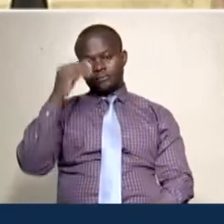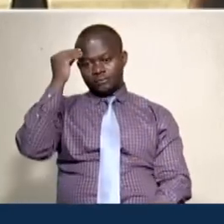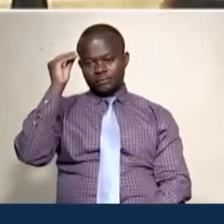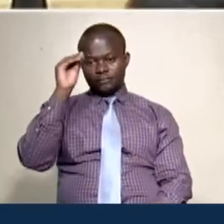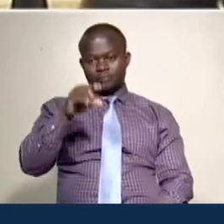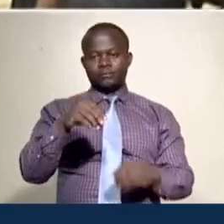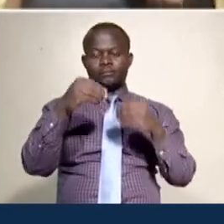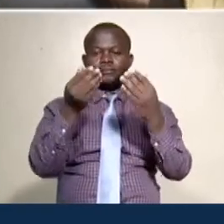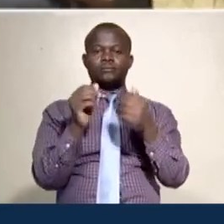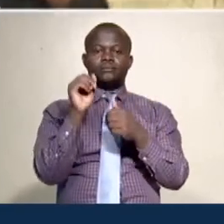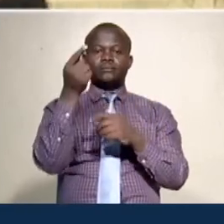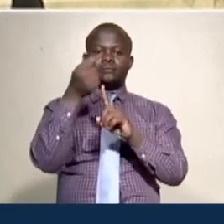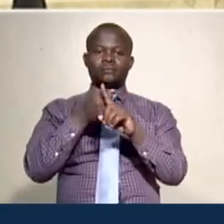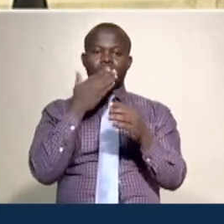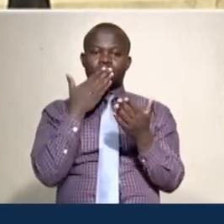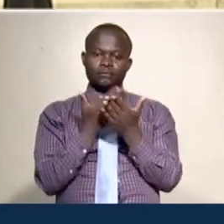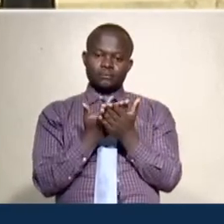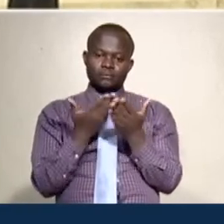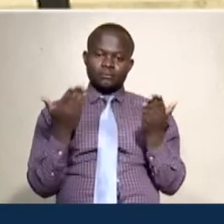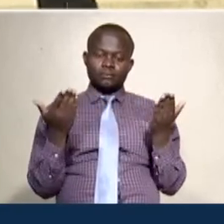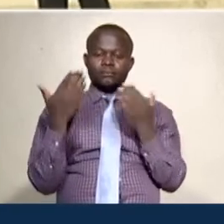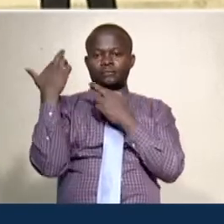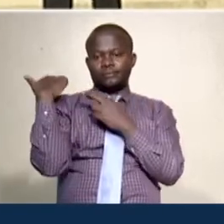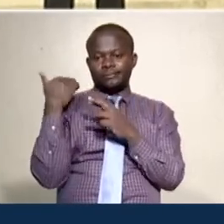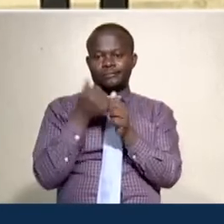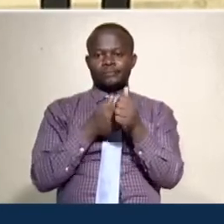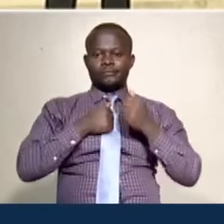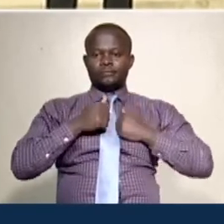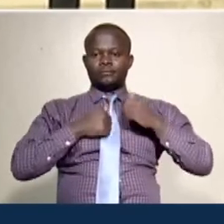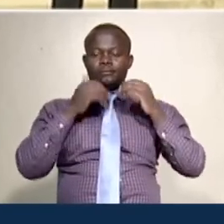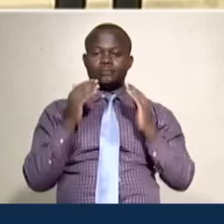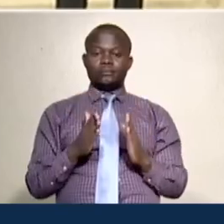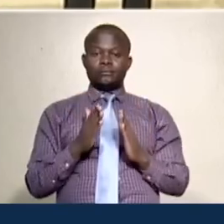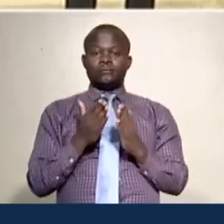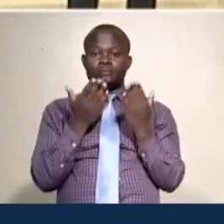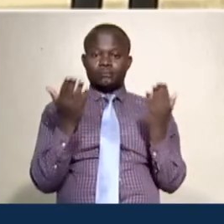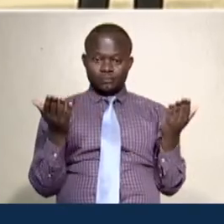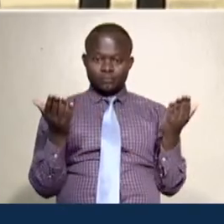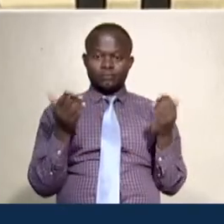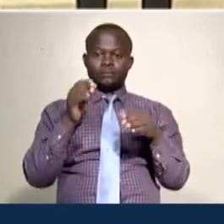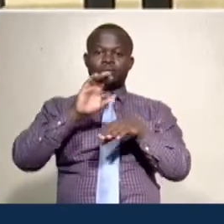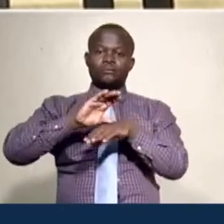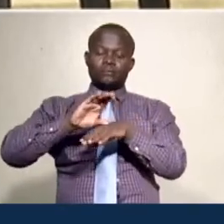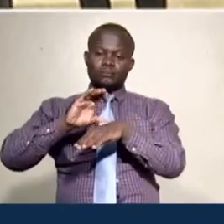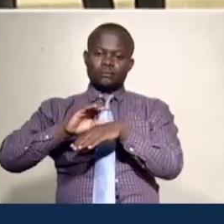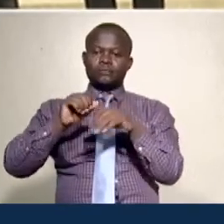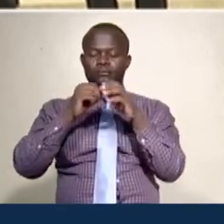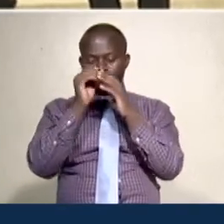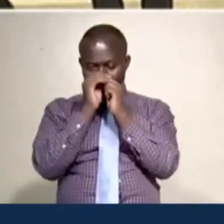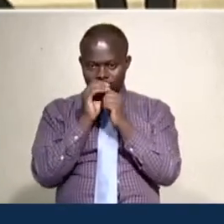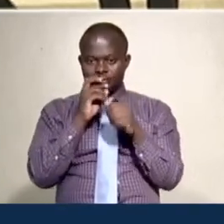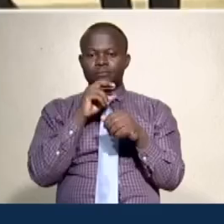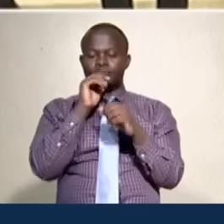nuko guharanira icyiza ni inshingano ya buri munyarwanda. Yaba umunyedini yaba usenga